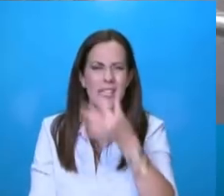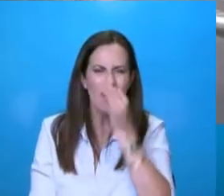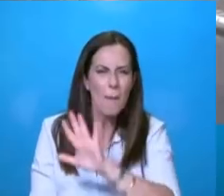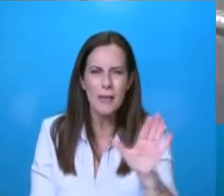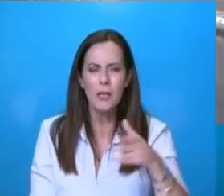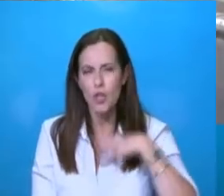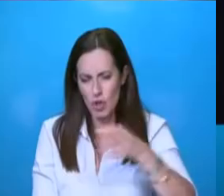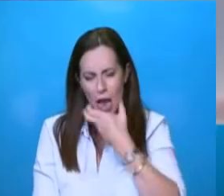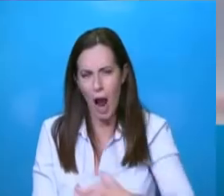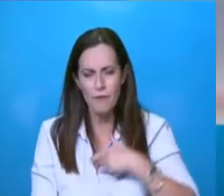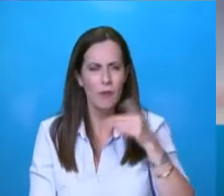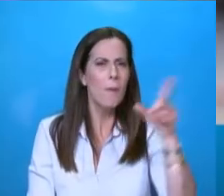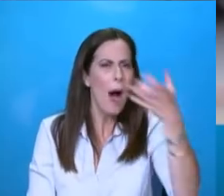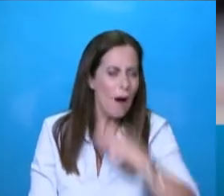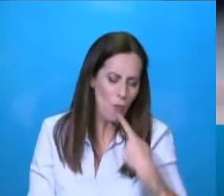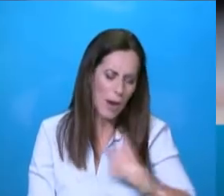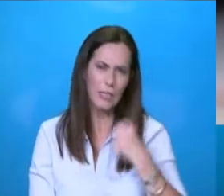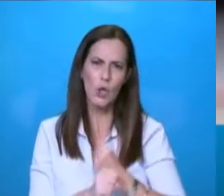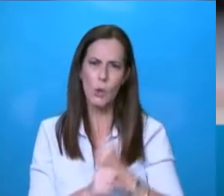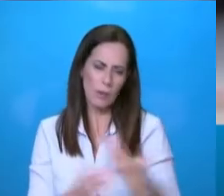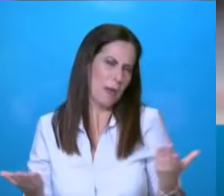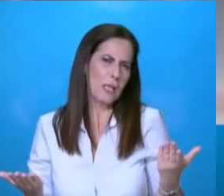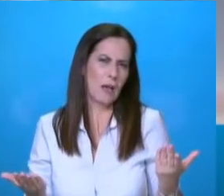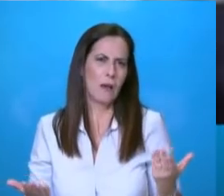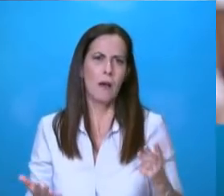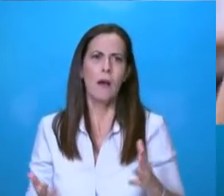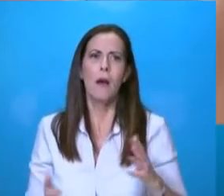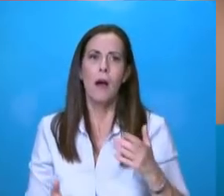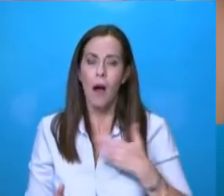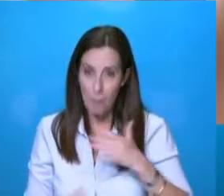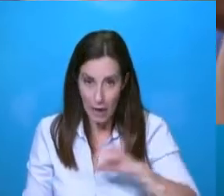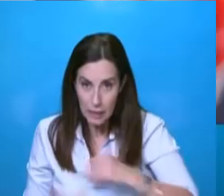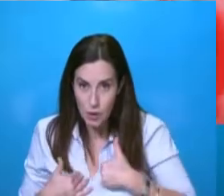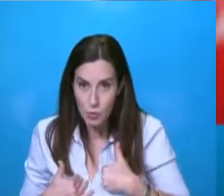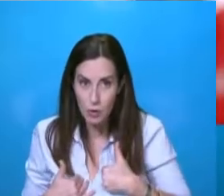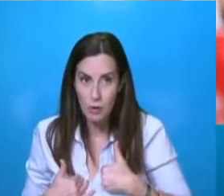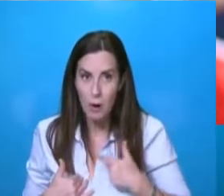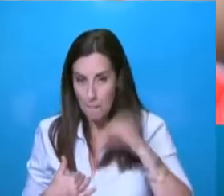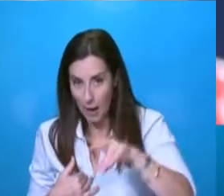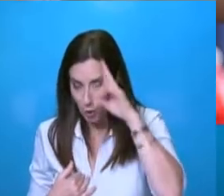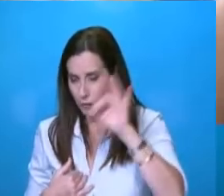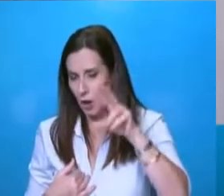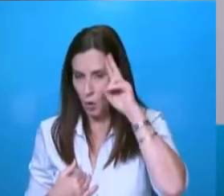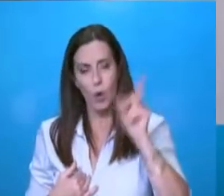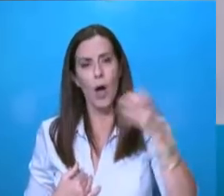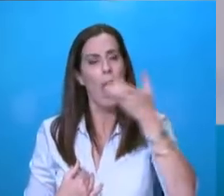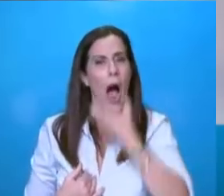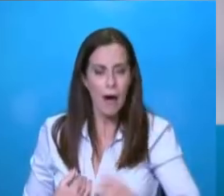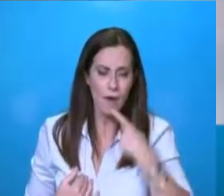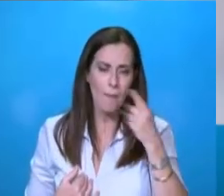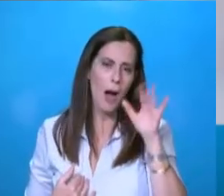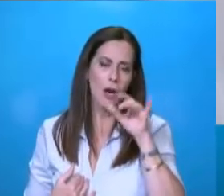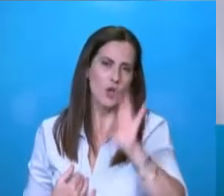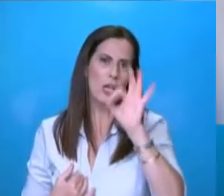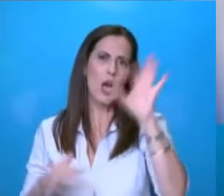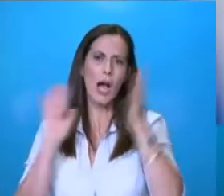יש לי רב, אני הולך אחרי הרב שלי. מה זה? מה עושים חרדים? אני הולך לפינטרסים שלי. אז בא לי ליכוד, אני מבחר ליכוד הרב, ואני אמר ש"ס, ש"ס. פוליטיקה